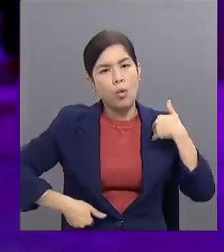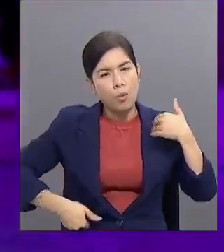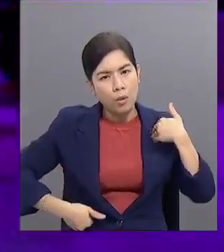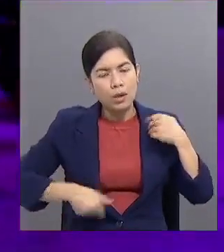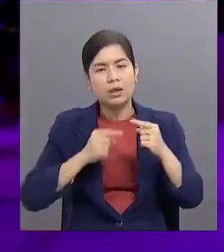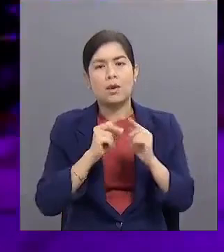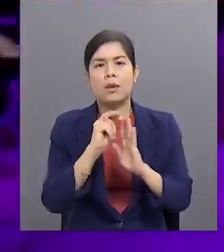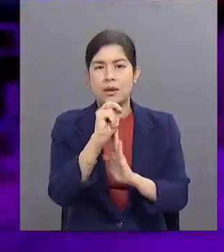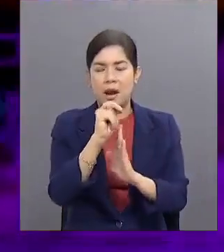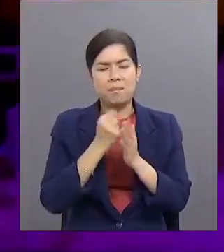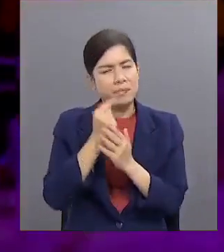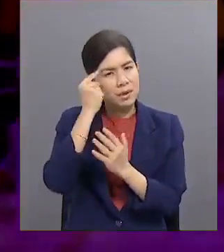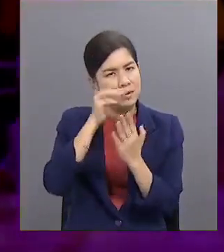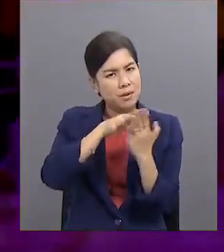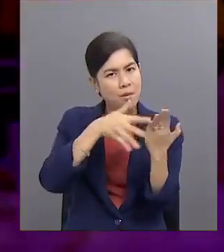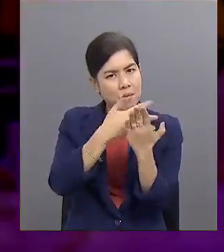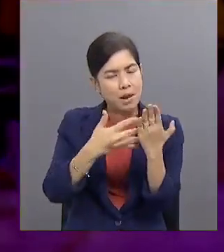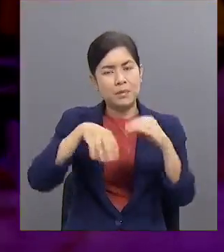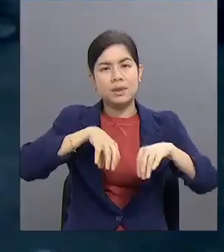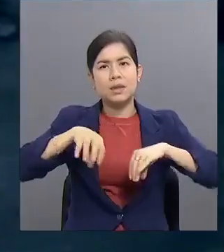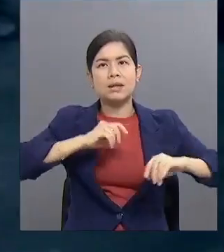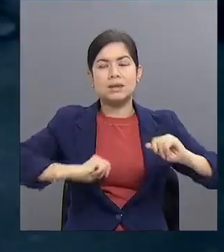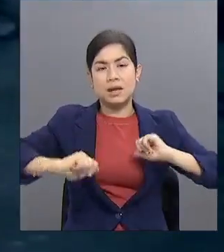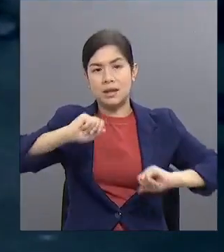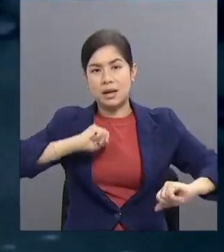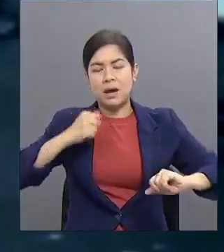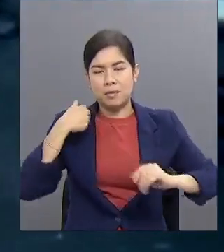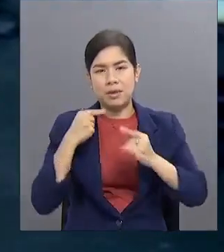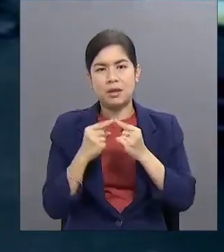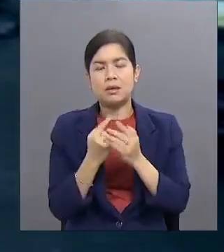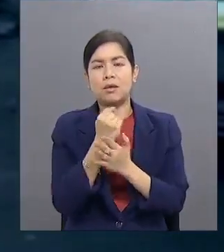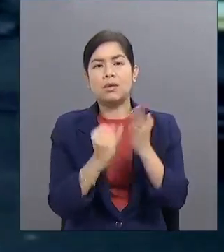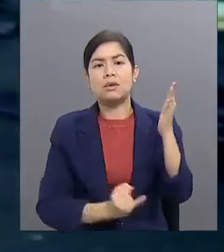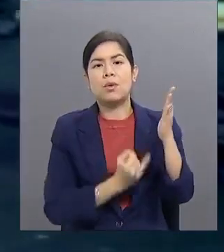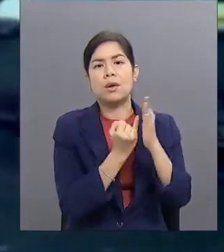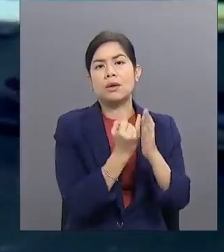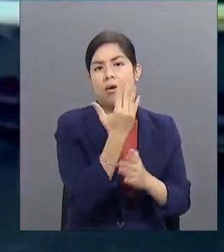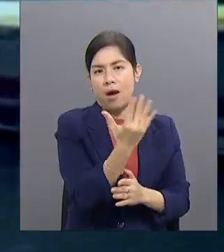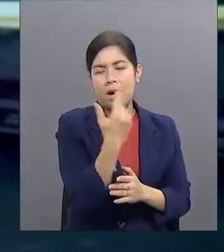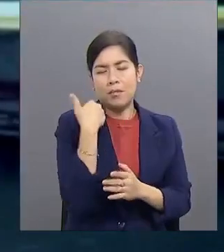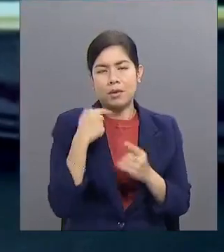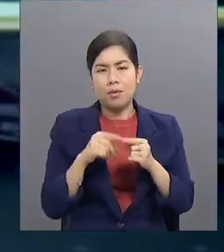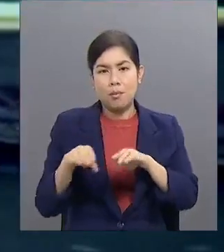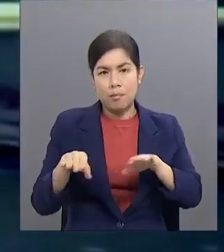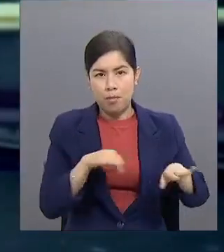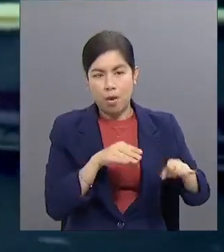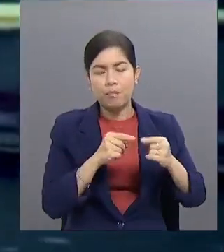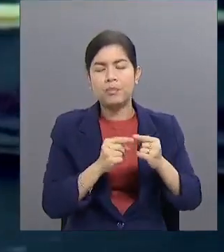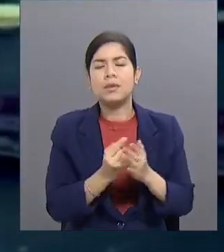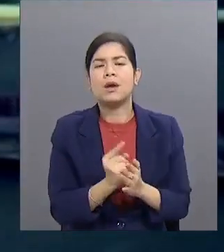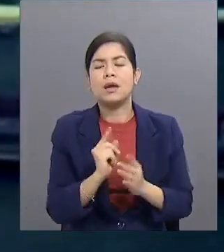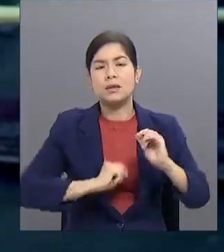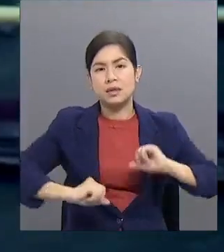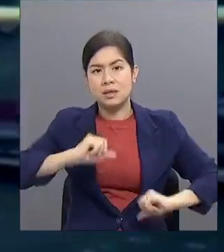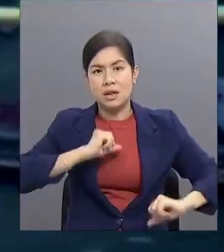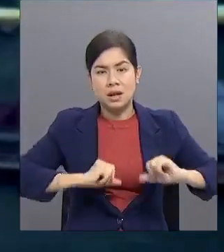และมีแผนจะแสดงในเมืองท่องเที่ยวอีกอย่างน้อย5เมืองจากนั้นก็จะเตรียมแสดงงานฉลอง100ปีสมาคมวาทยากรแห่งเท็กซัสส